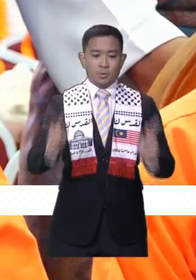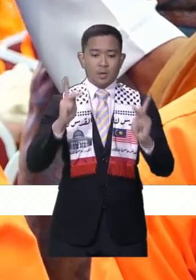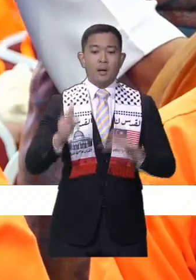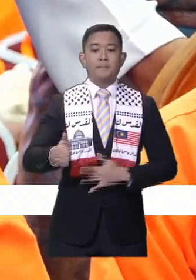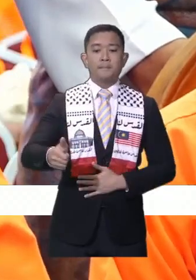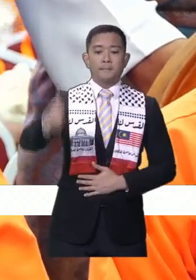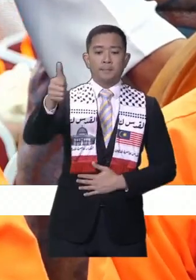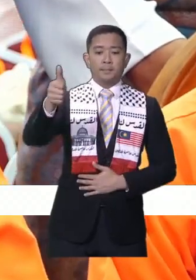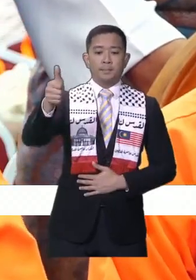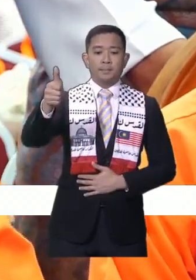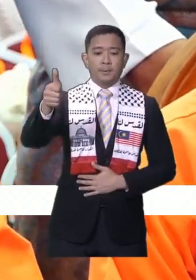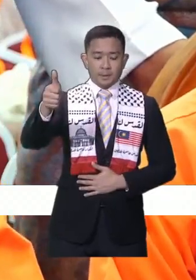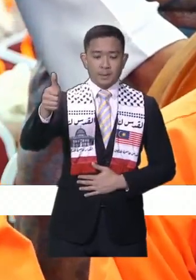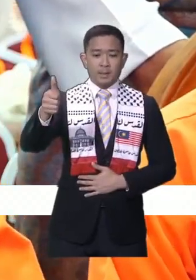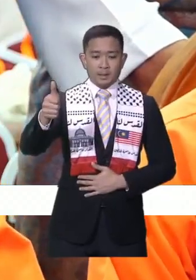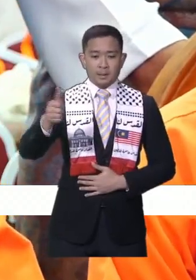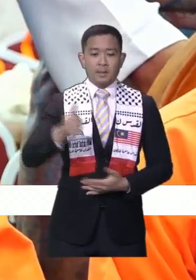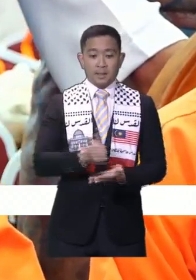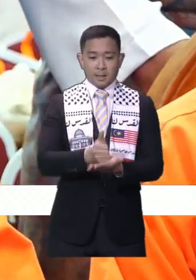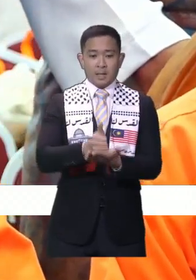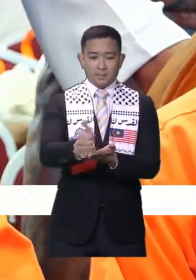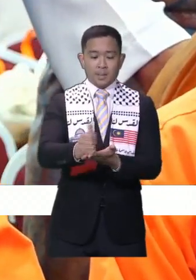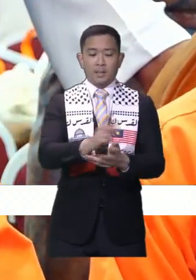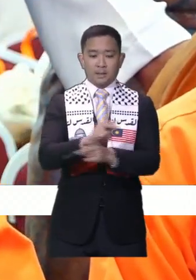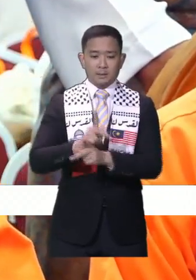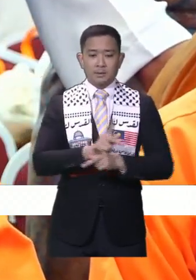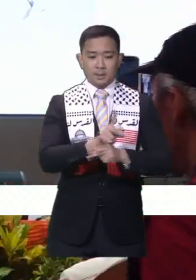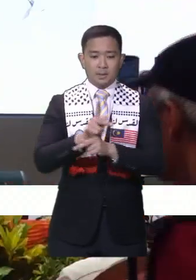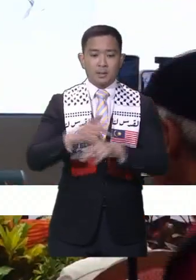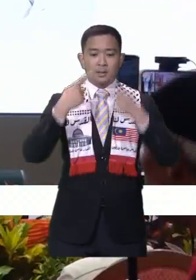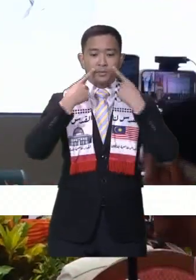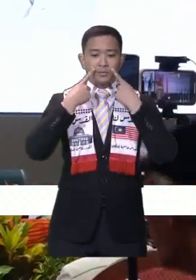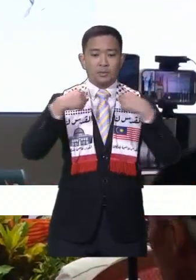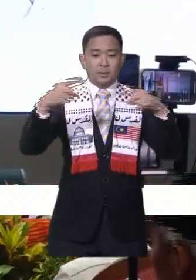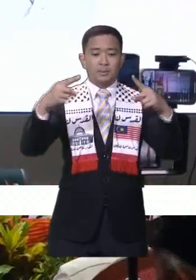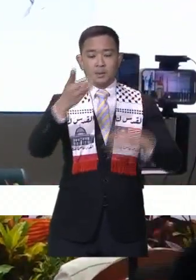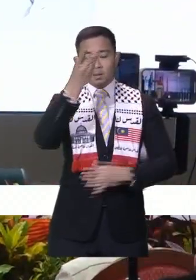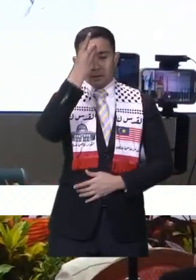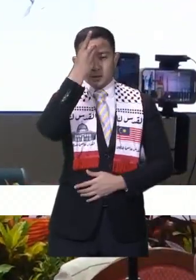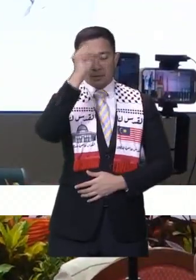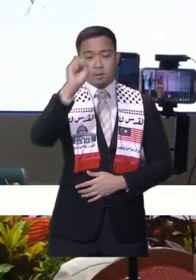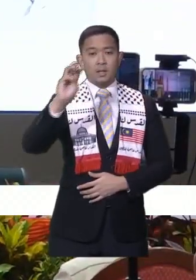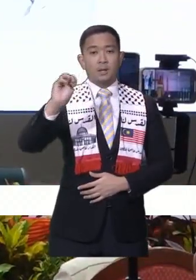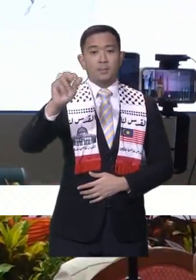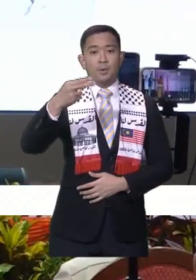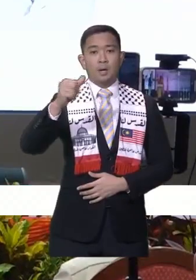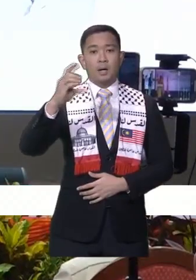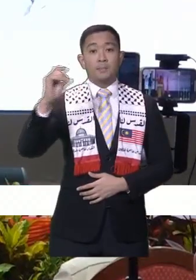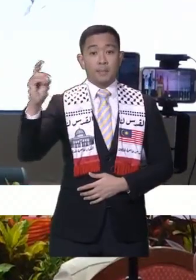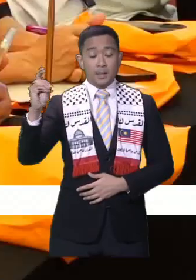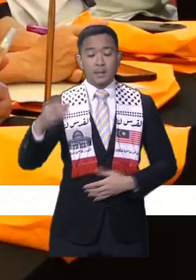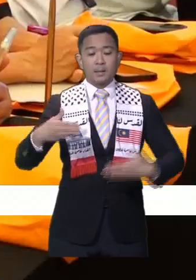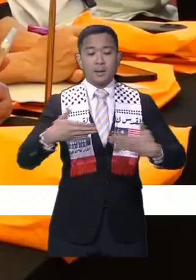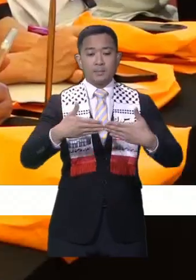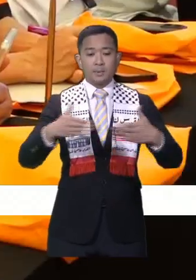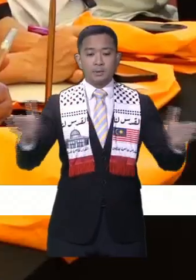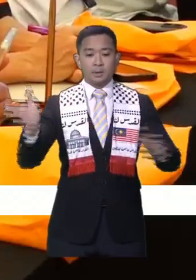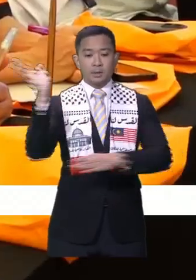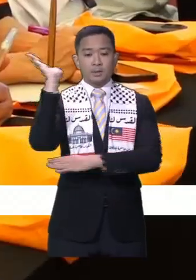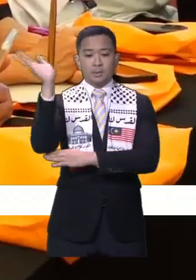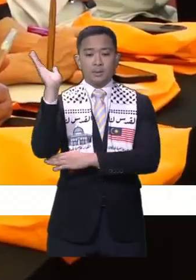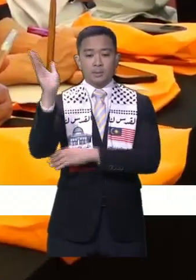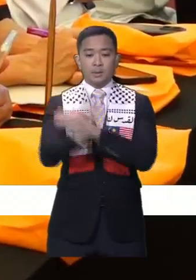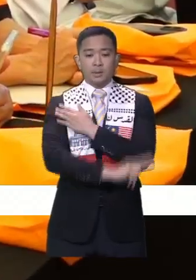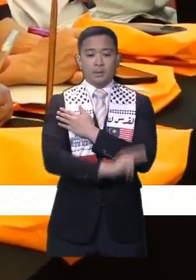menang peti undi yang dia amanahkan untuk Amanah jaga, menang gemilang. Datuk Seri Muhammad berkata demikian selepas merasmikan Konvensyen